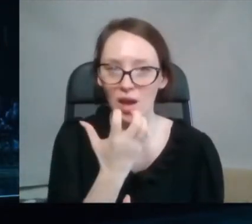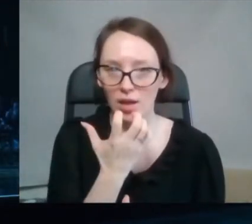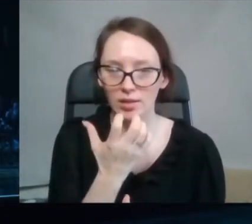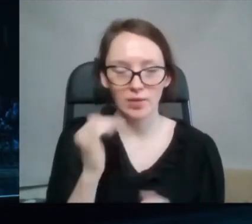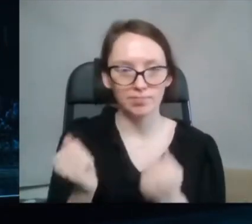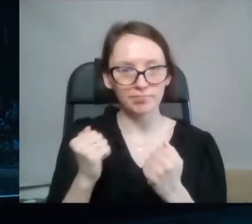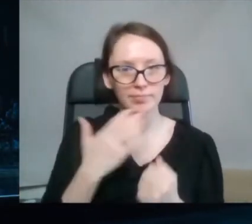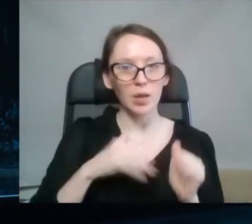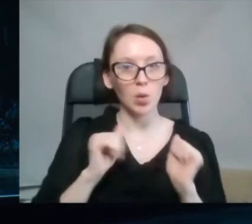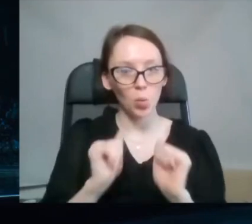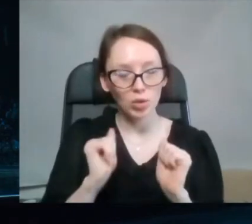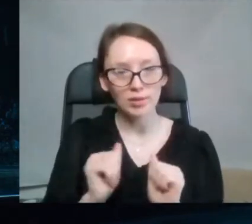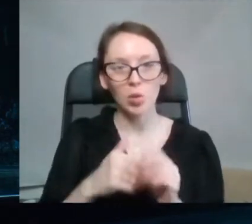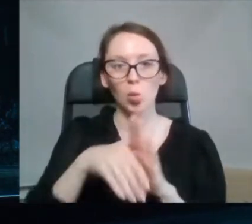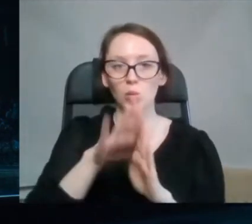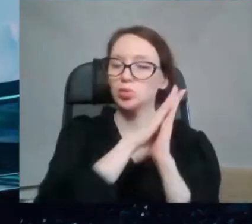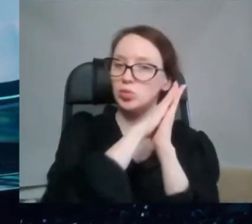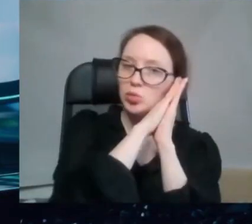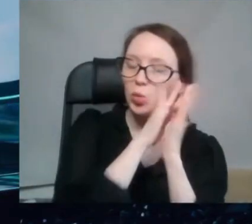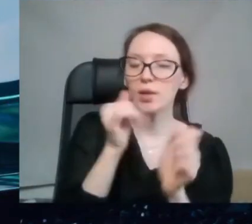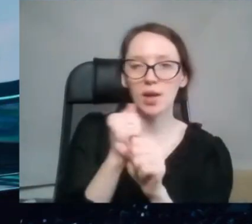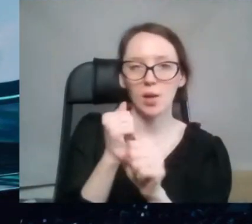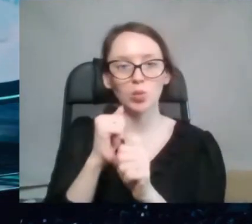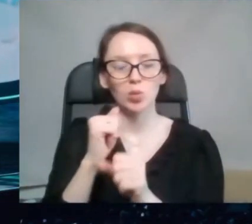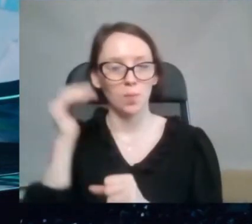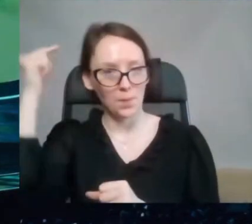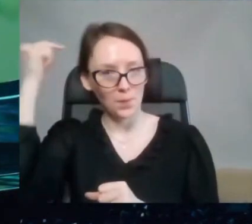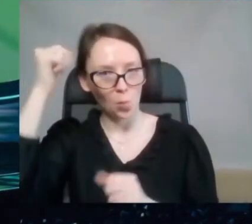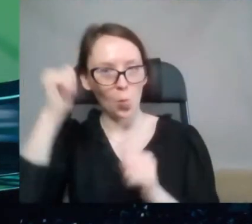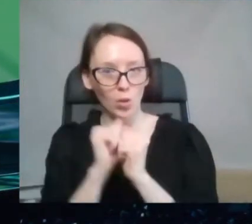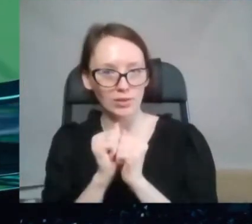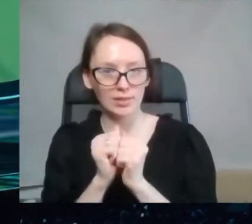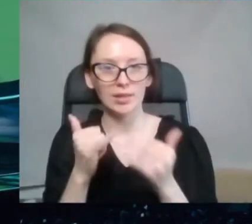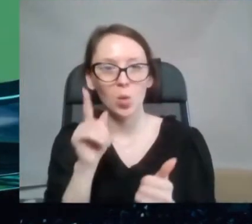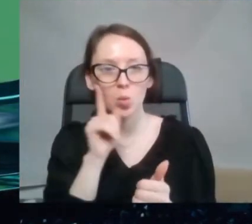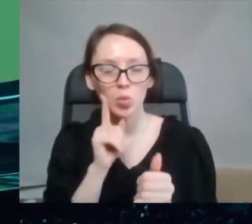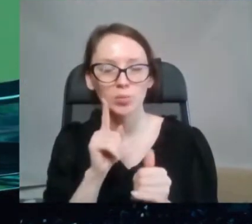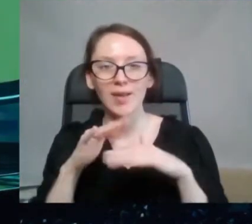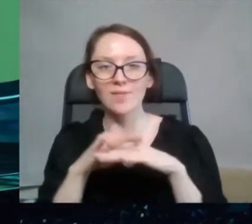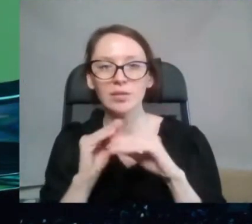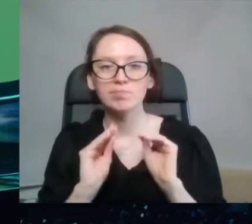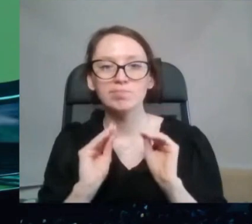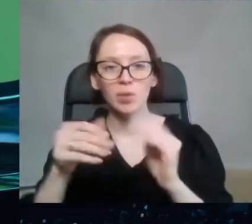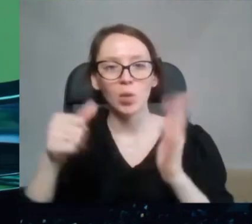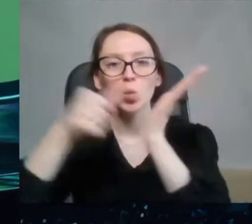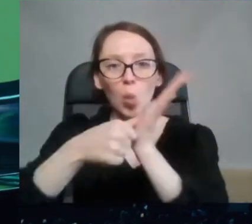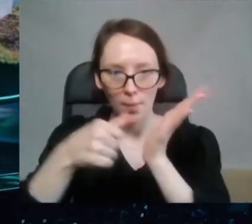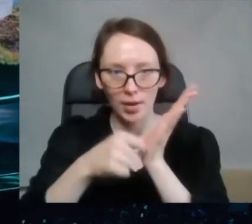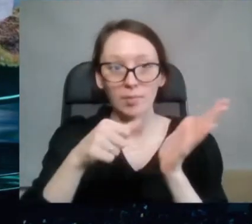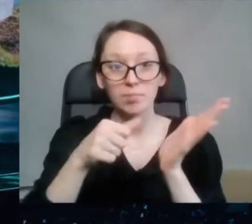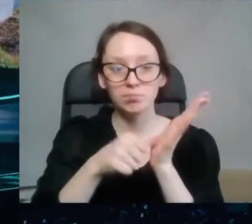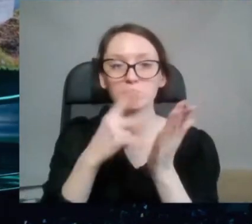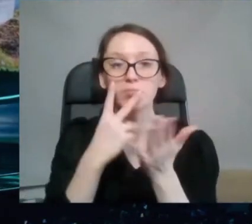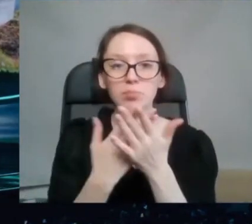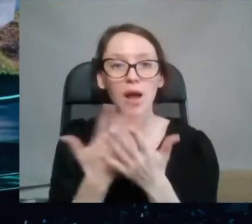работу мозга. Для удобства к фильтру добавлена кнопка с индикатором. Она покажет, когда необходимо заменить кассету.